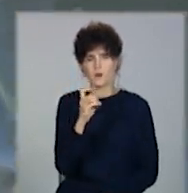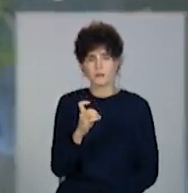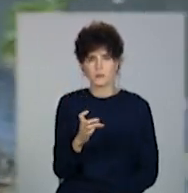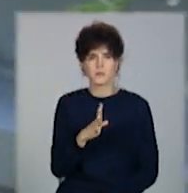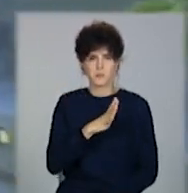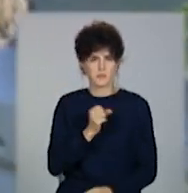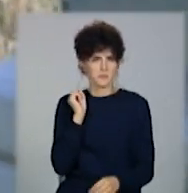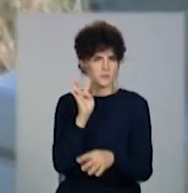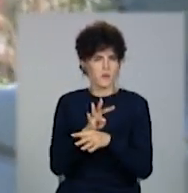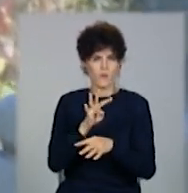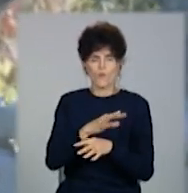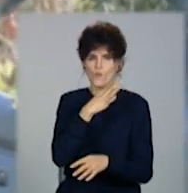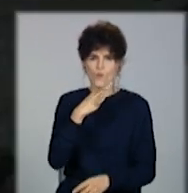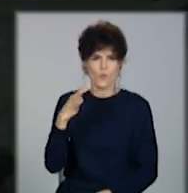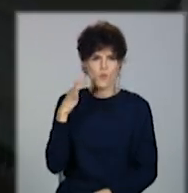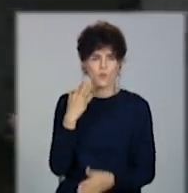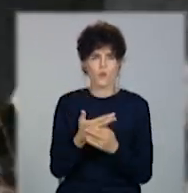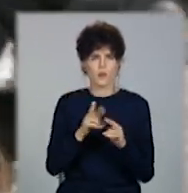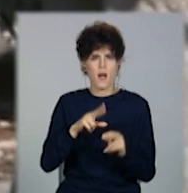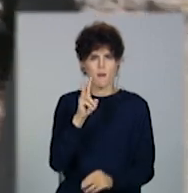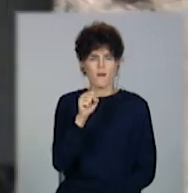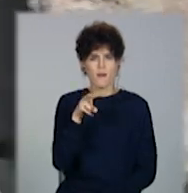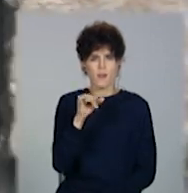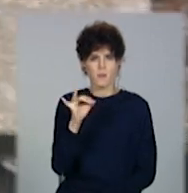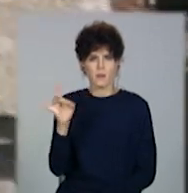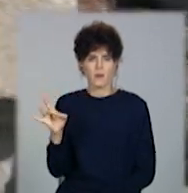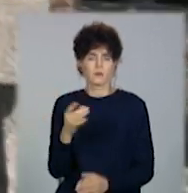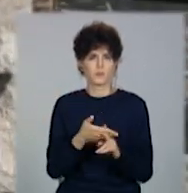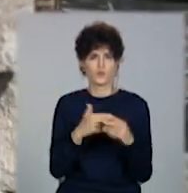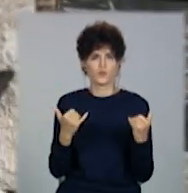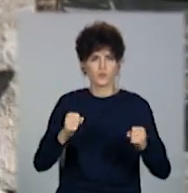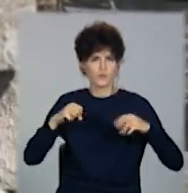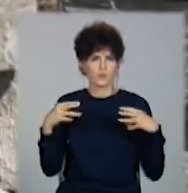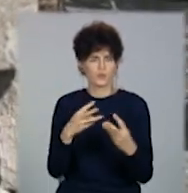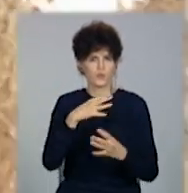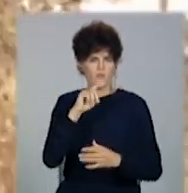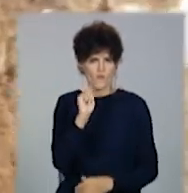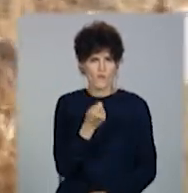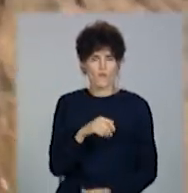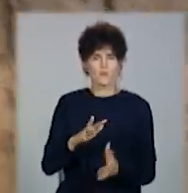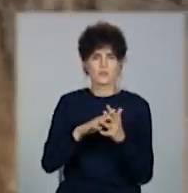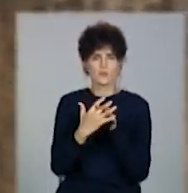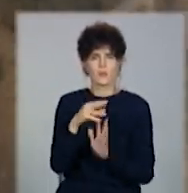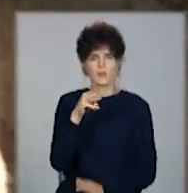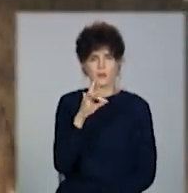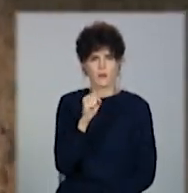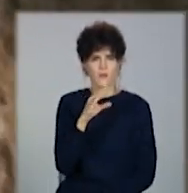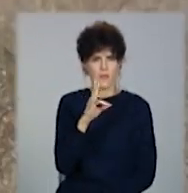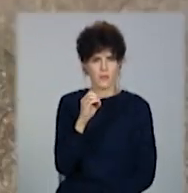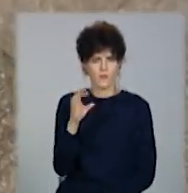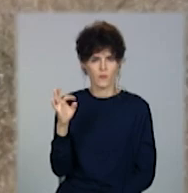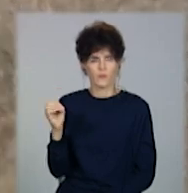тиші. Гатив, зокрема, з заборонених калібрів. Сьогодні під їхнім вогнем було травневе, повідомляє штаб об'єднаних